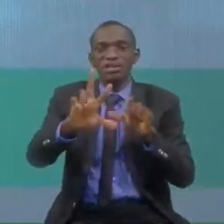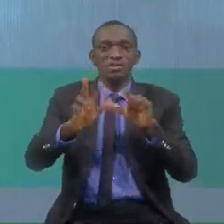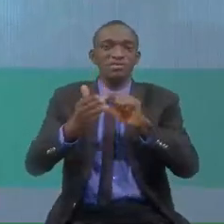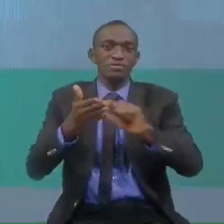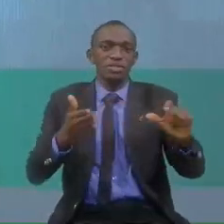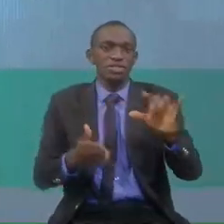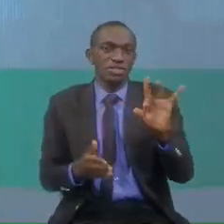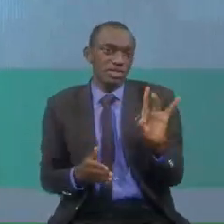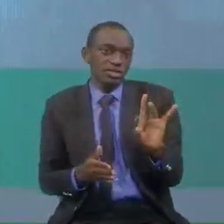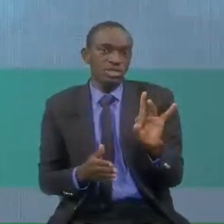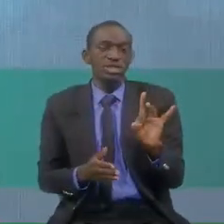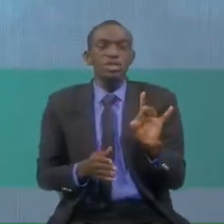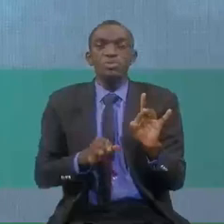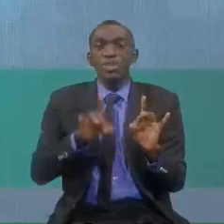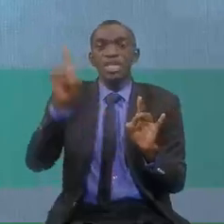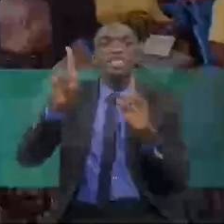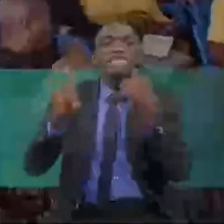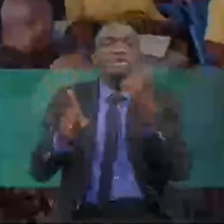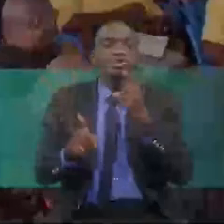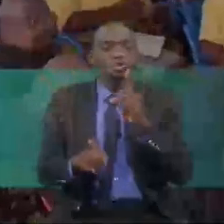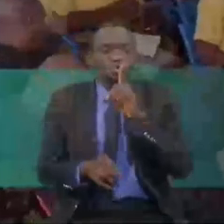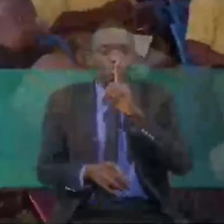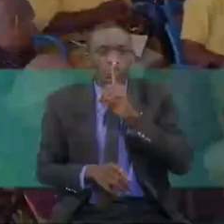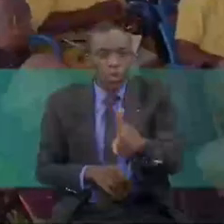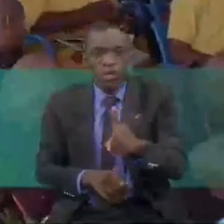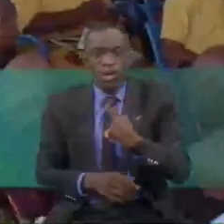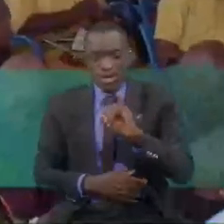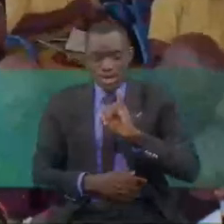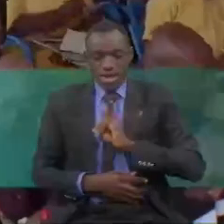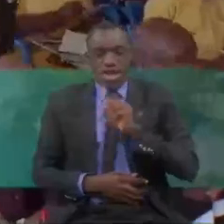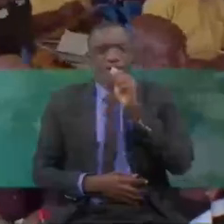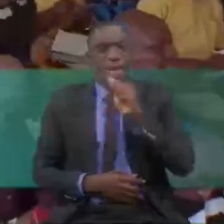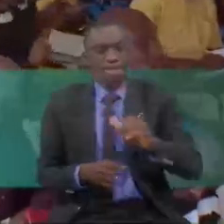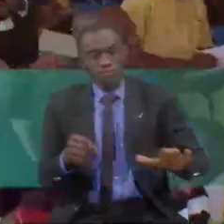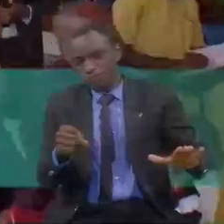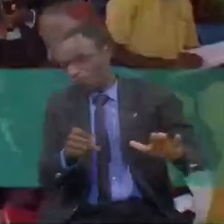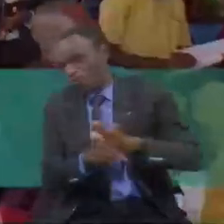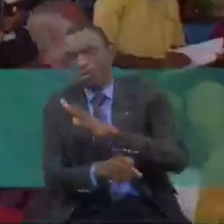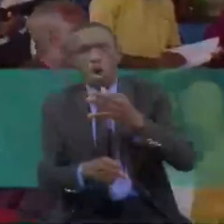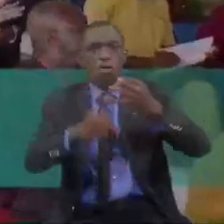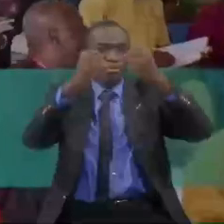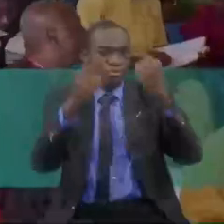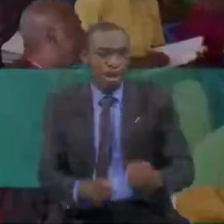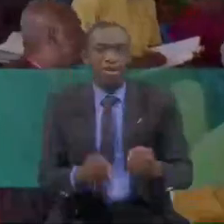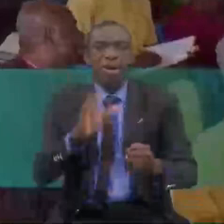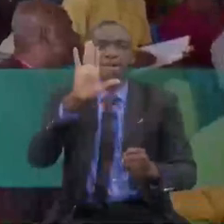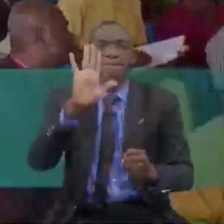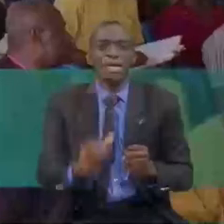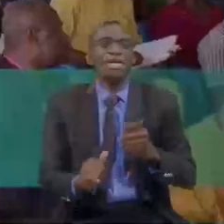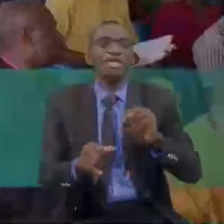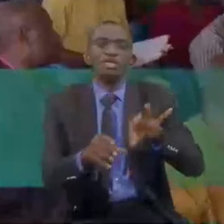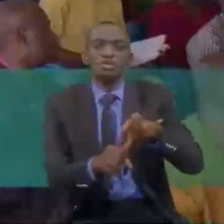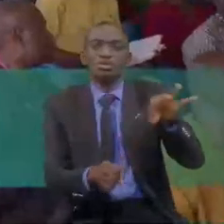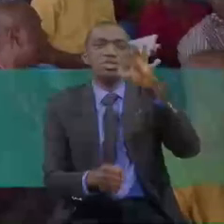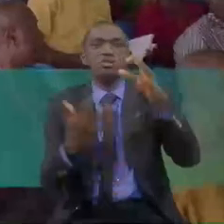3, verset 8. Mais moi, je suis rempli de force de l'Esprit de